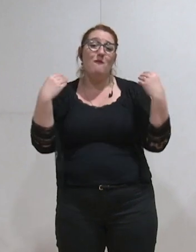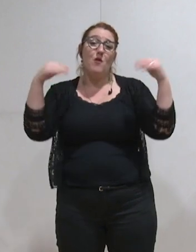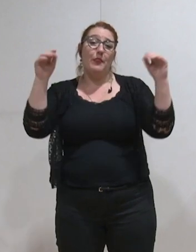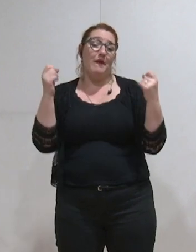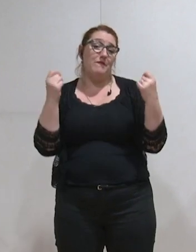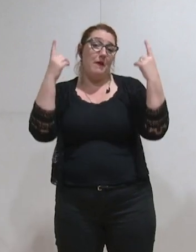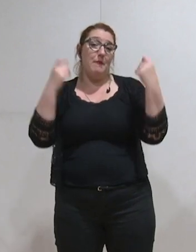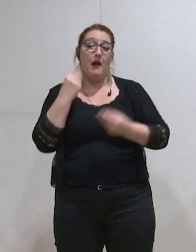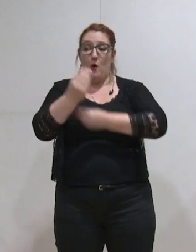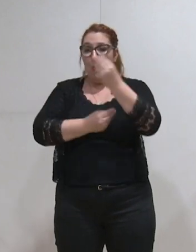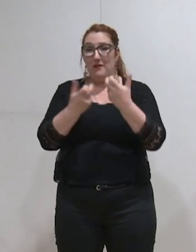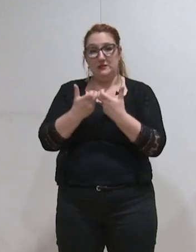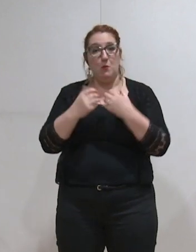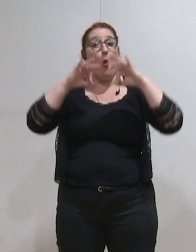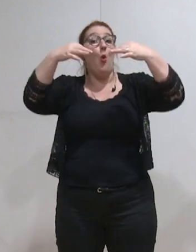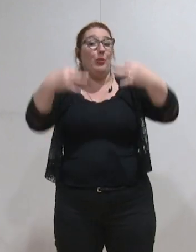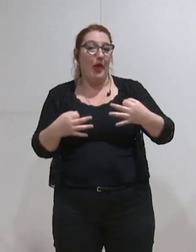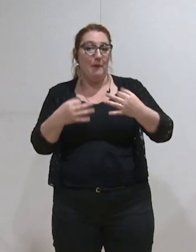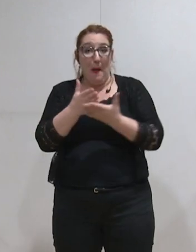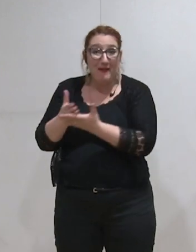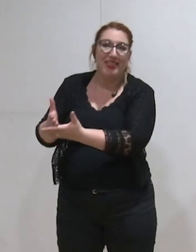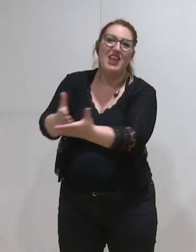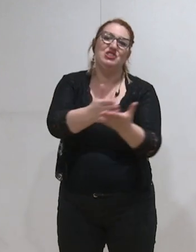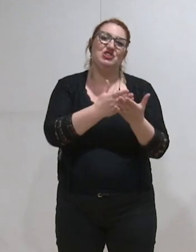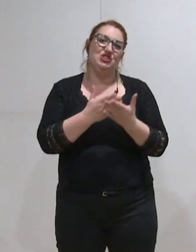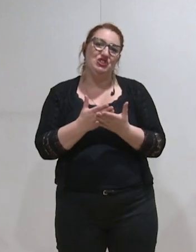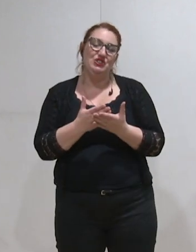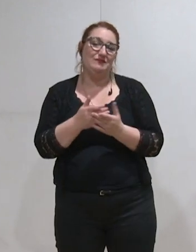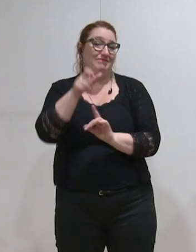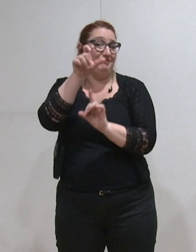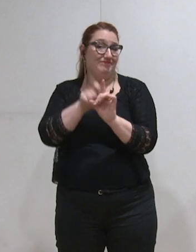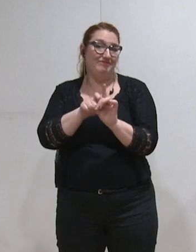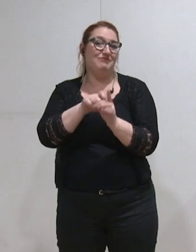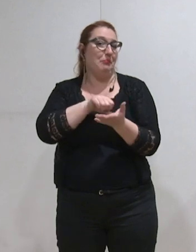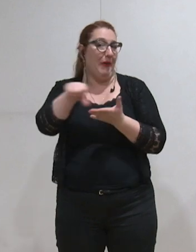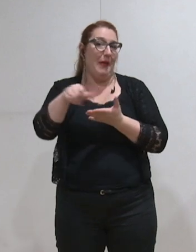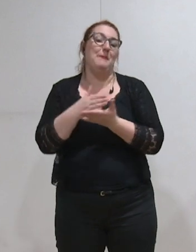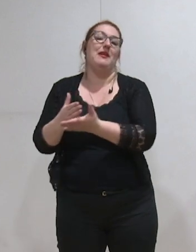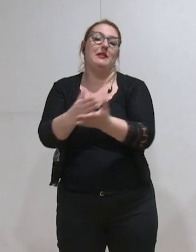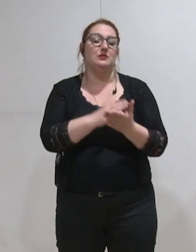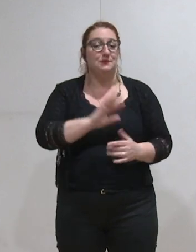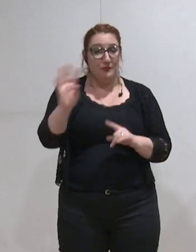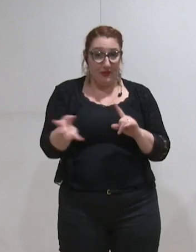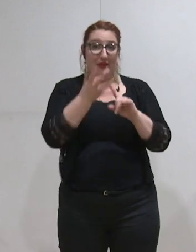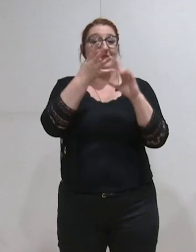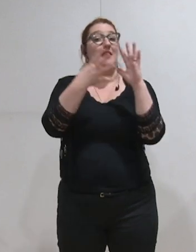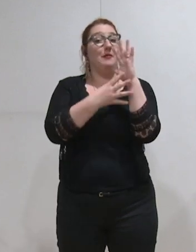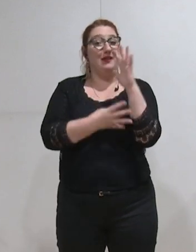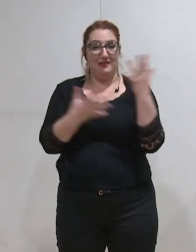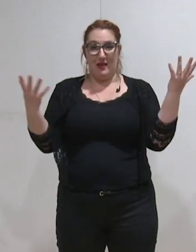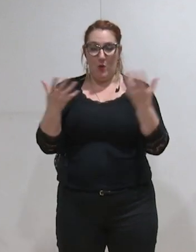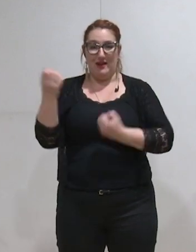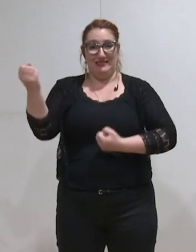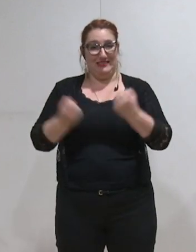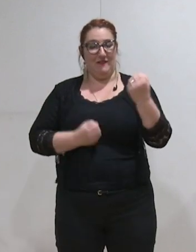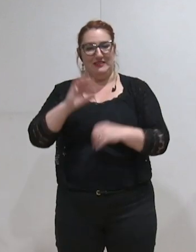sont des choses qui sont isé entre certaines associations et enfin le 4ème critère qu'on a retenu c'est la qualité du lien avec le service